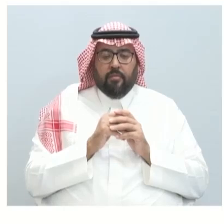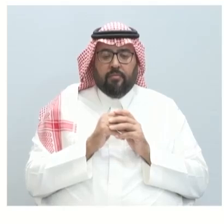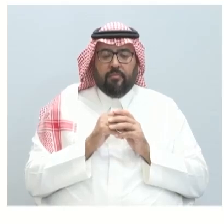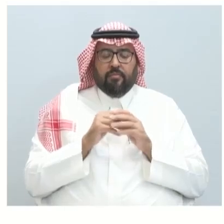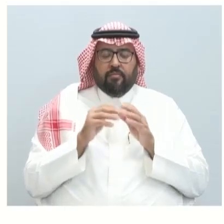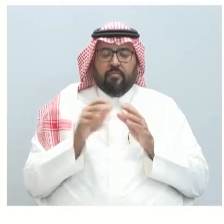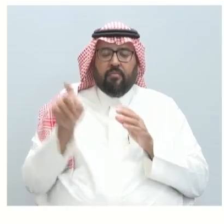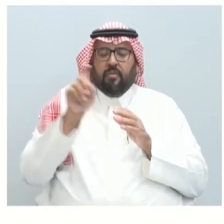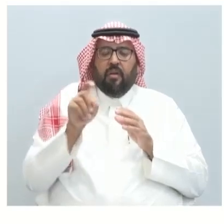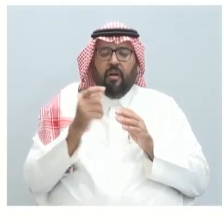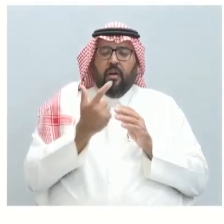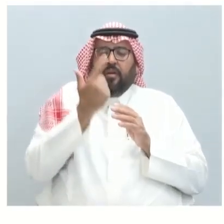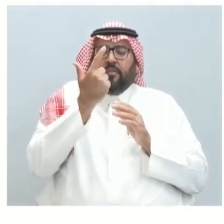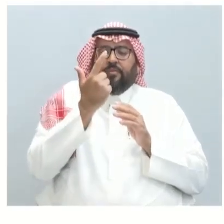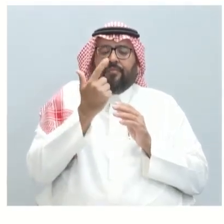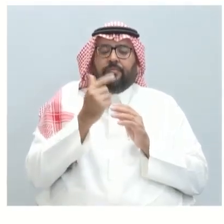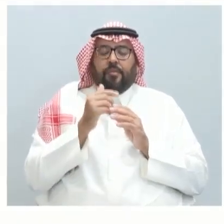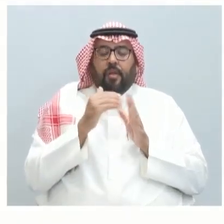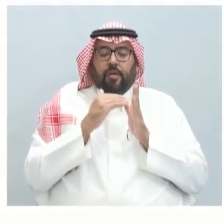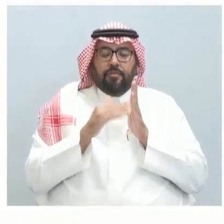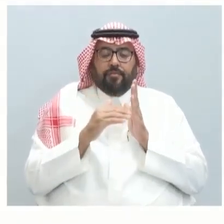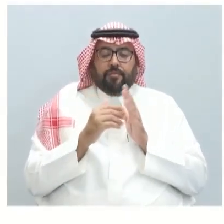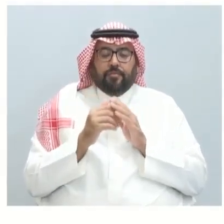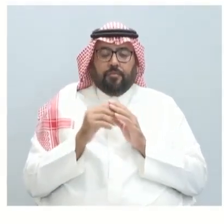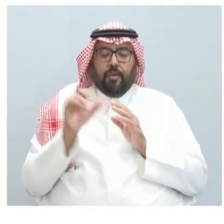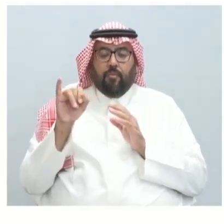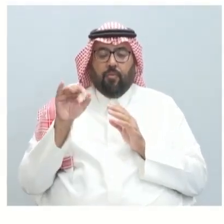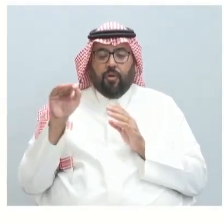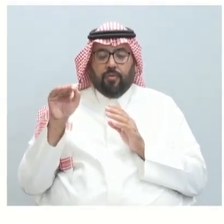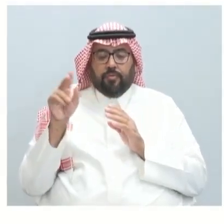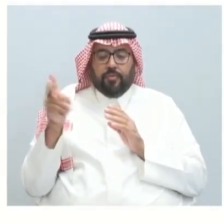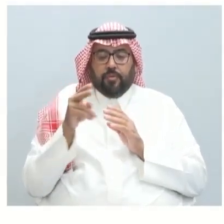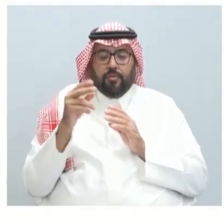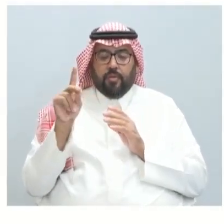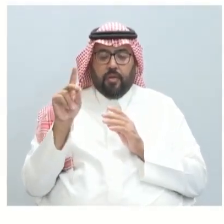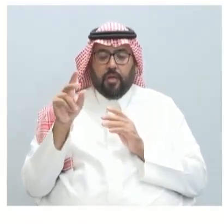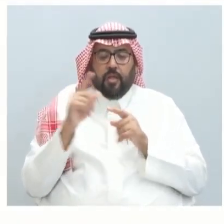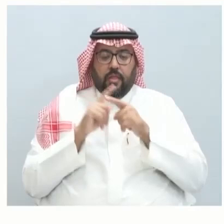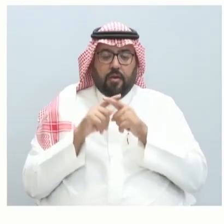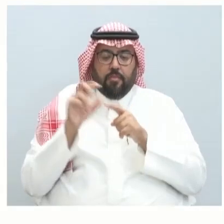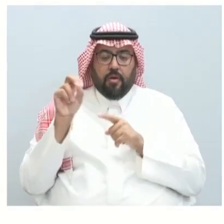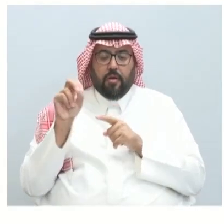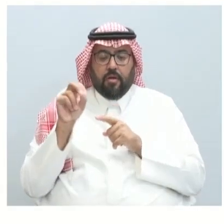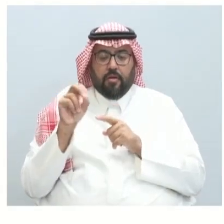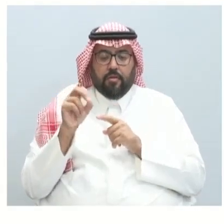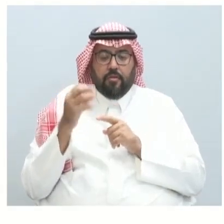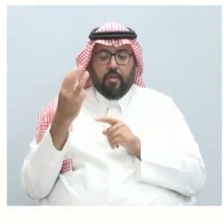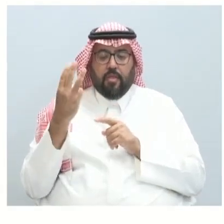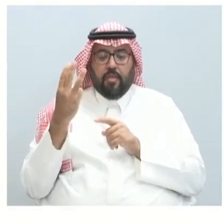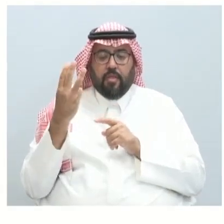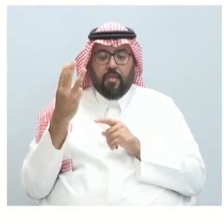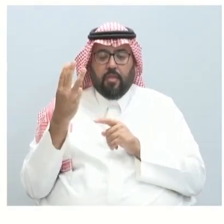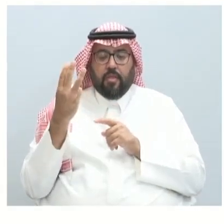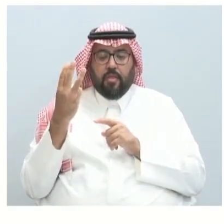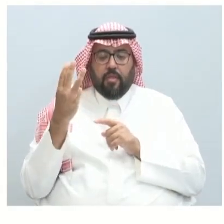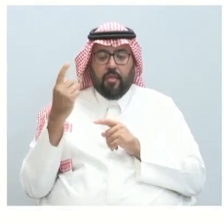لدينا في السؤال السابع هنا ابنائي وبناتي ساقول المحيط طاء مضروبا في القطر اذا القطر ثلاثه عشر